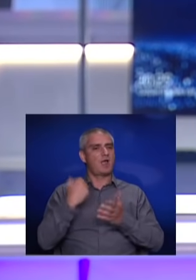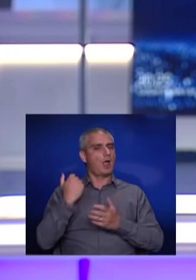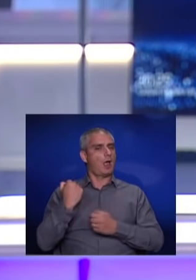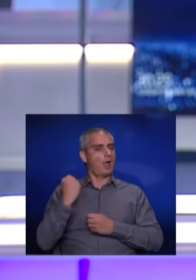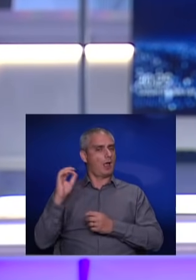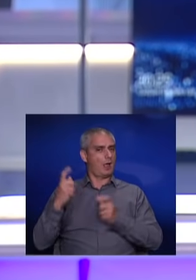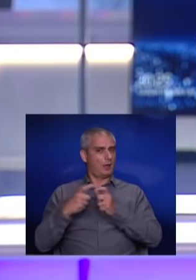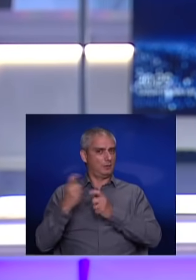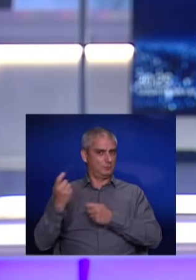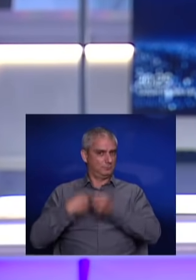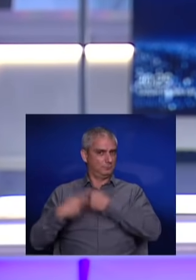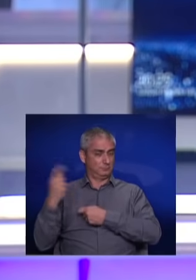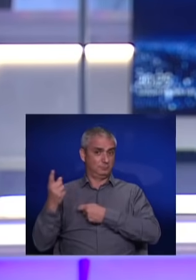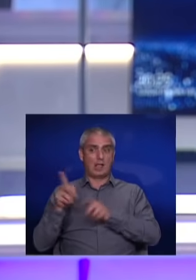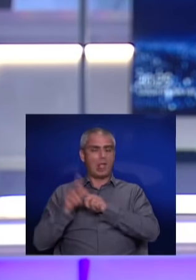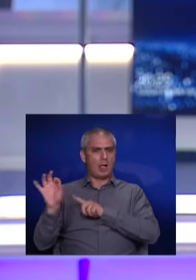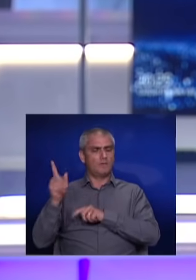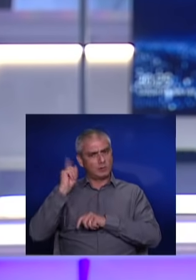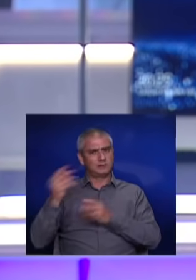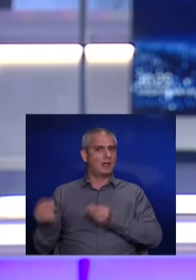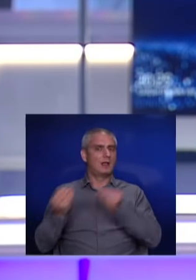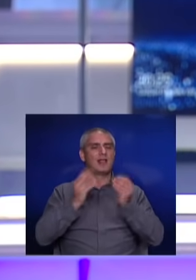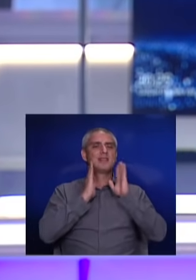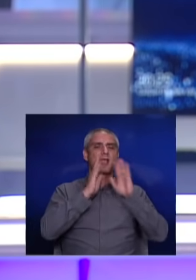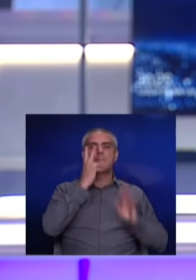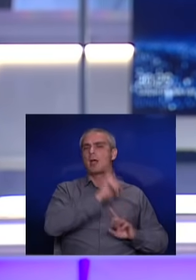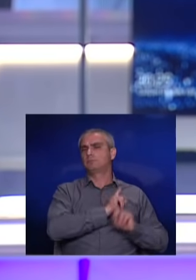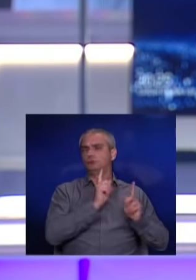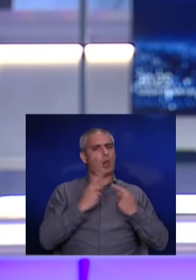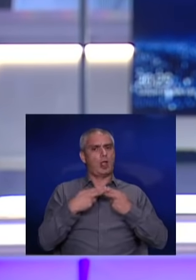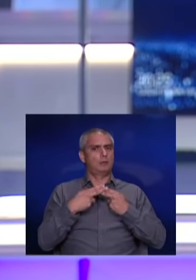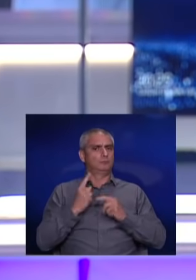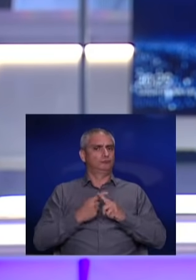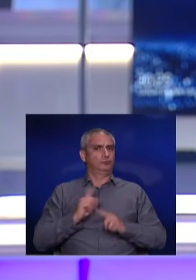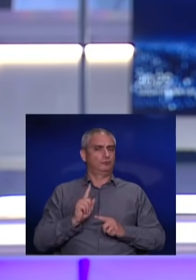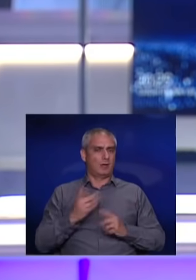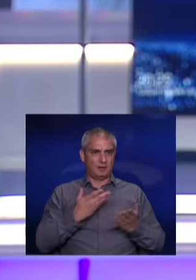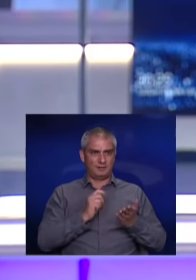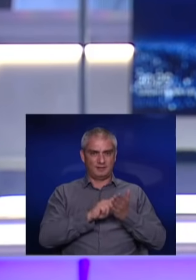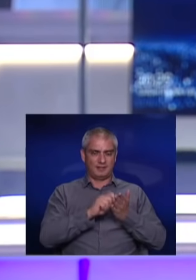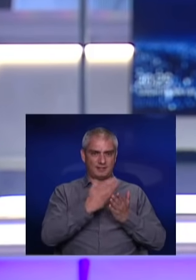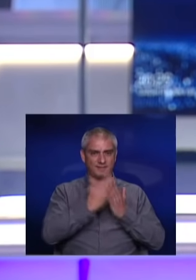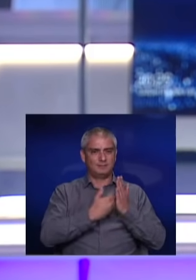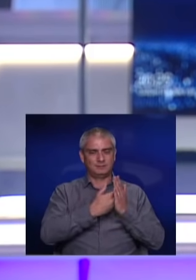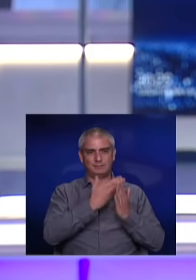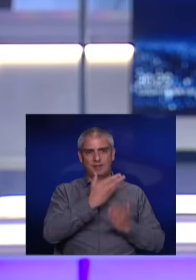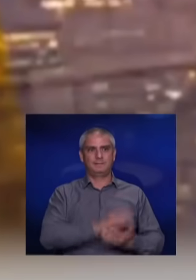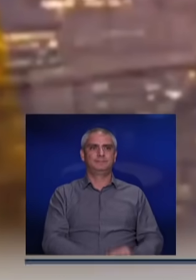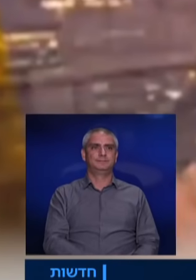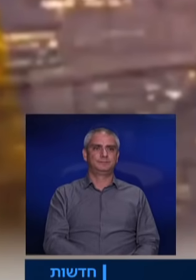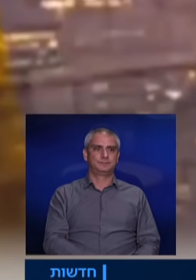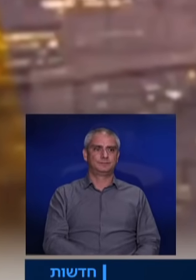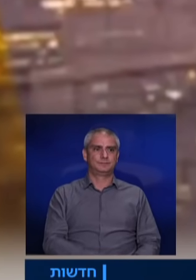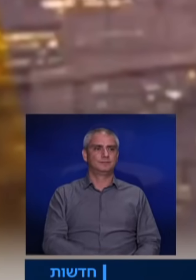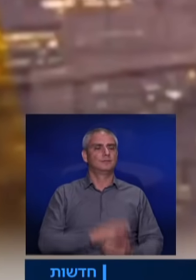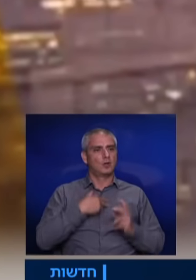לאחיו, אף שלכאורה היה מחויב להעביר אותה לנאמן, שאינו קרוב משפחתו, משה שטיינמץ, על מסמכי פנדורה. נוכל